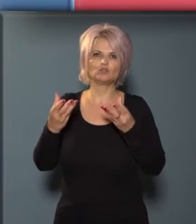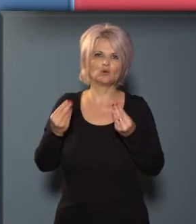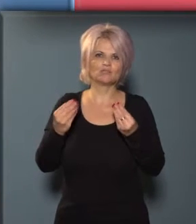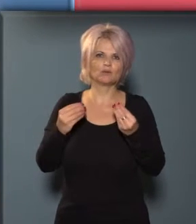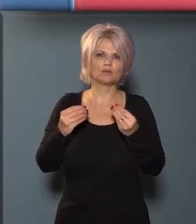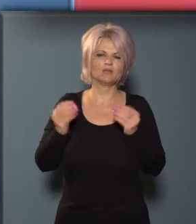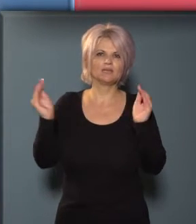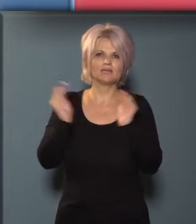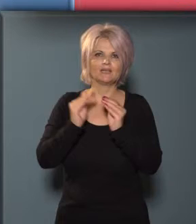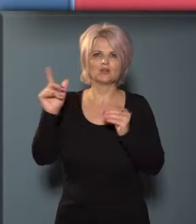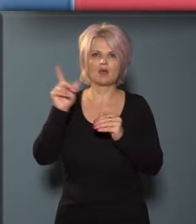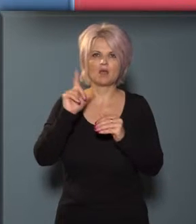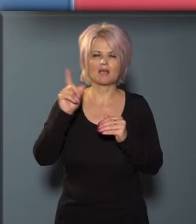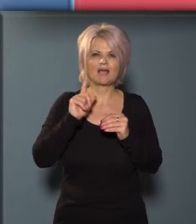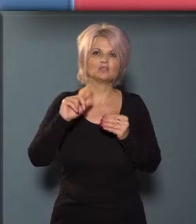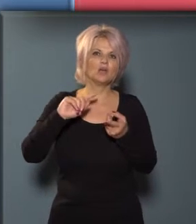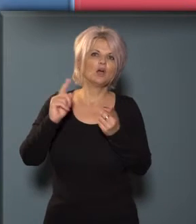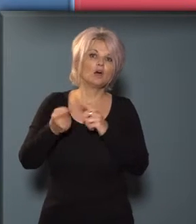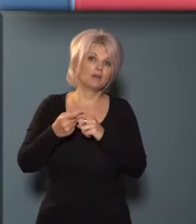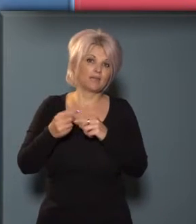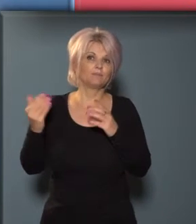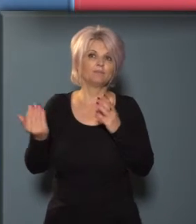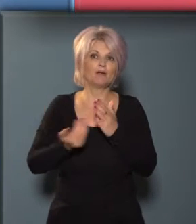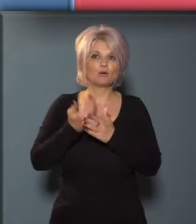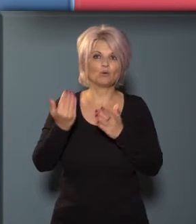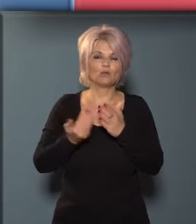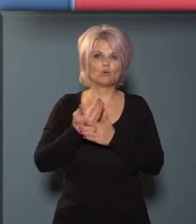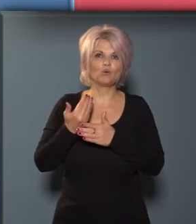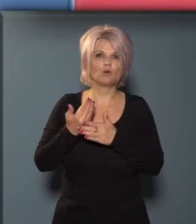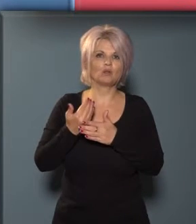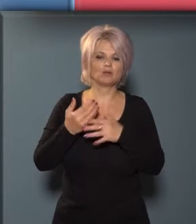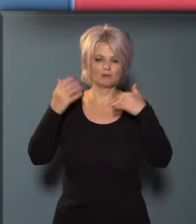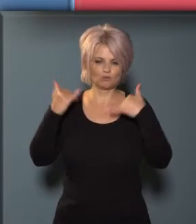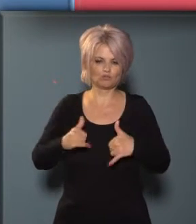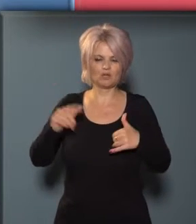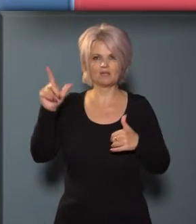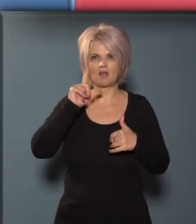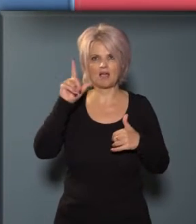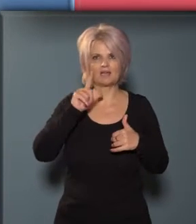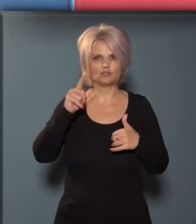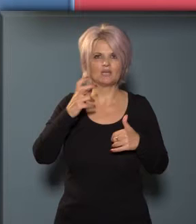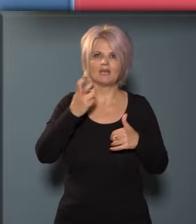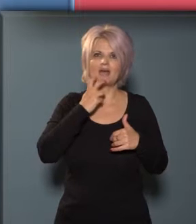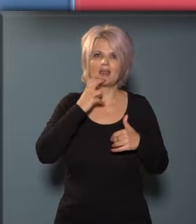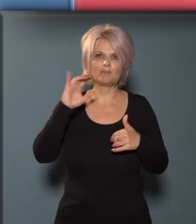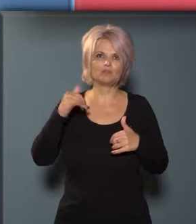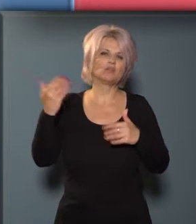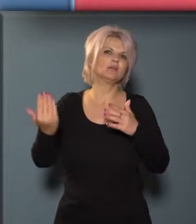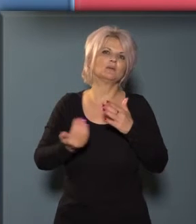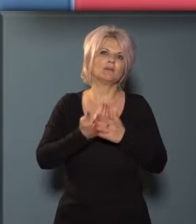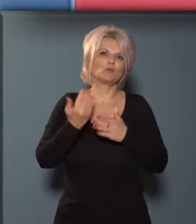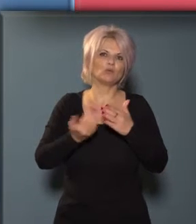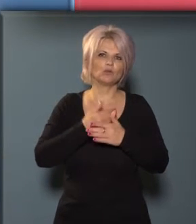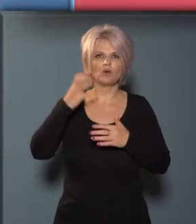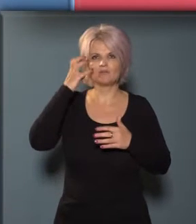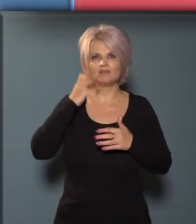esetben kisméretű lakások, hanem megújulnak a meglévő lakásállomány elemei is, meg megújul vidéken